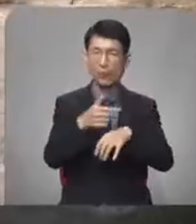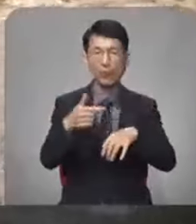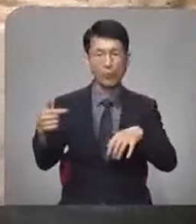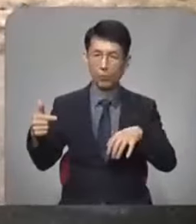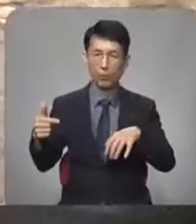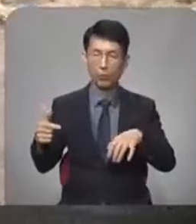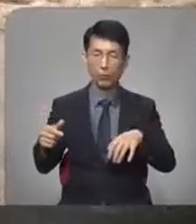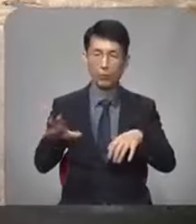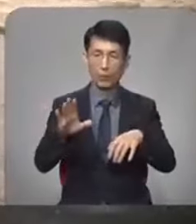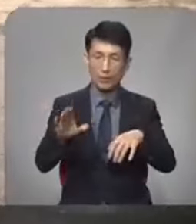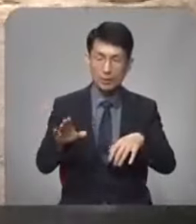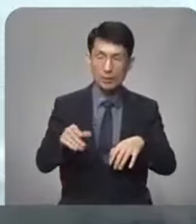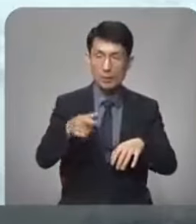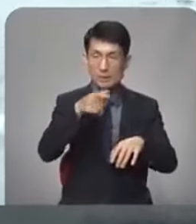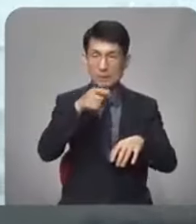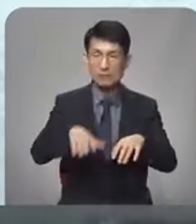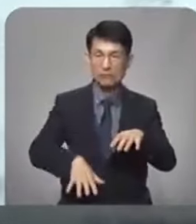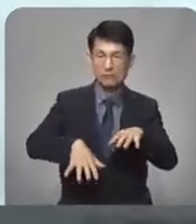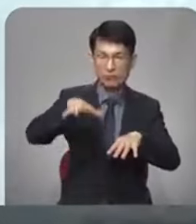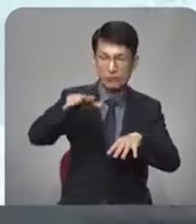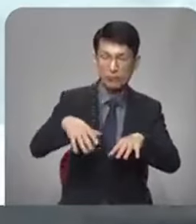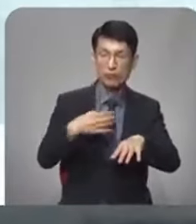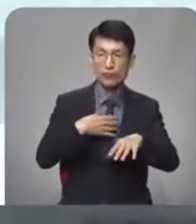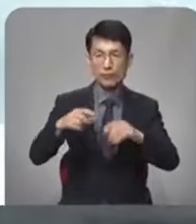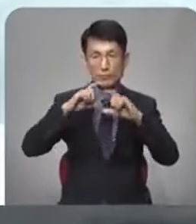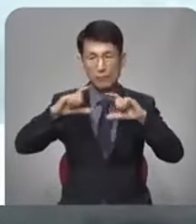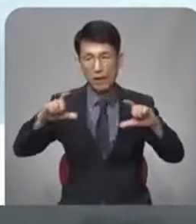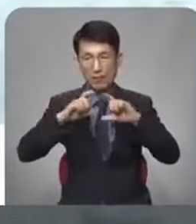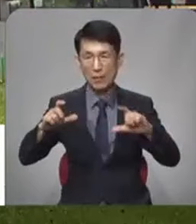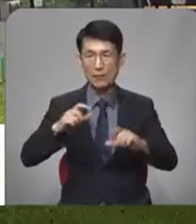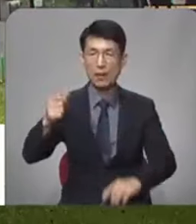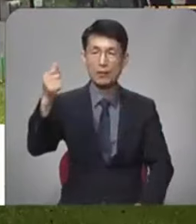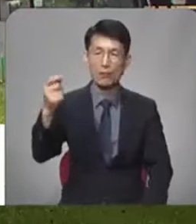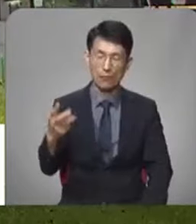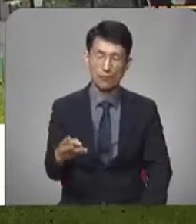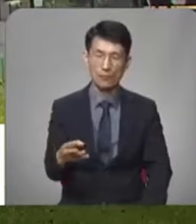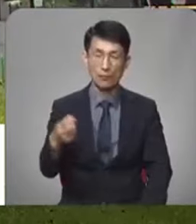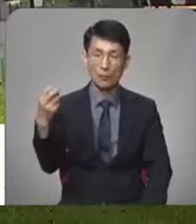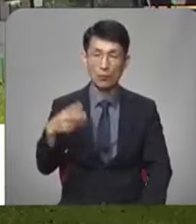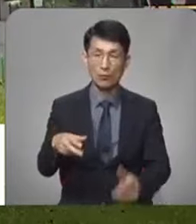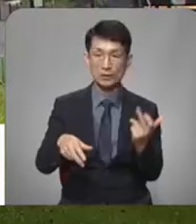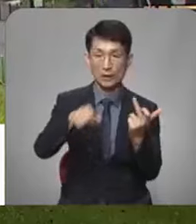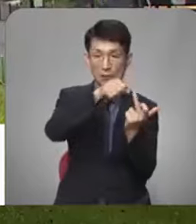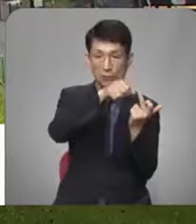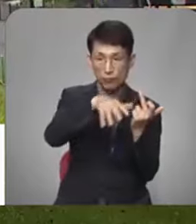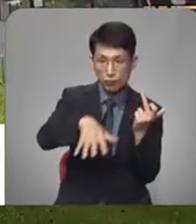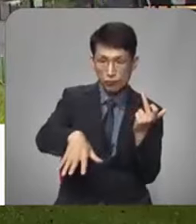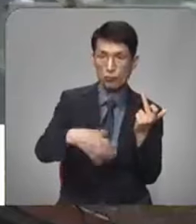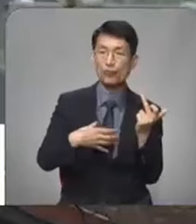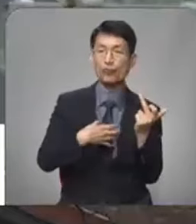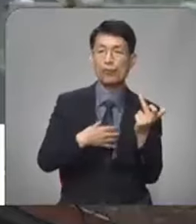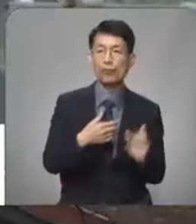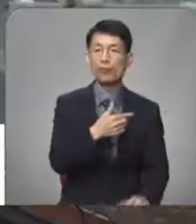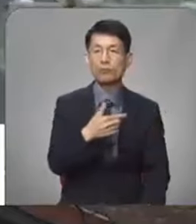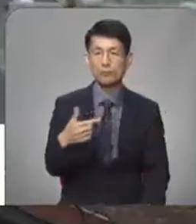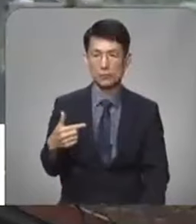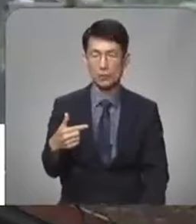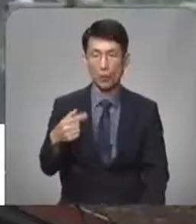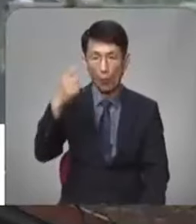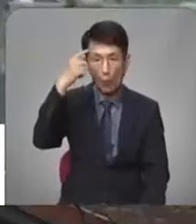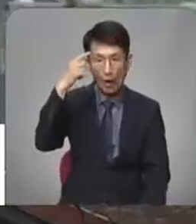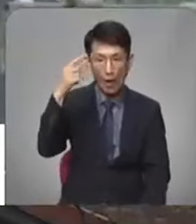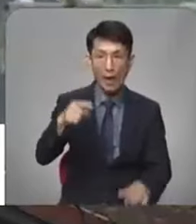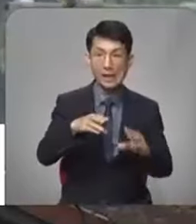곳곳에서 기상특보가 내려졌다 해제되기를 반복하고 있습니다. 특히 산사태 가능성이 높아지고 있습니다. 지반이